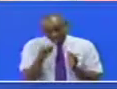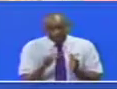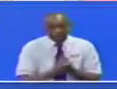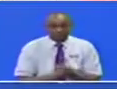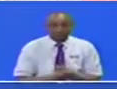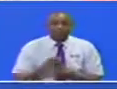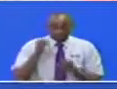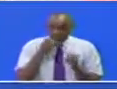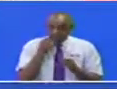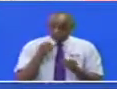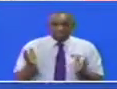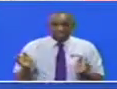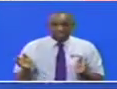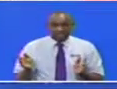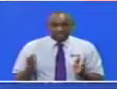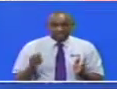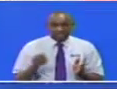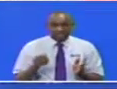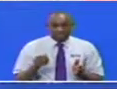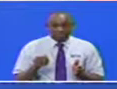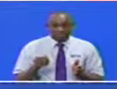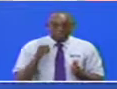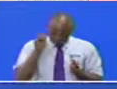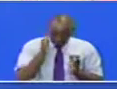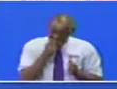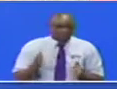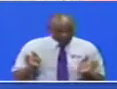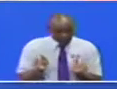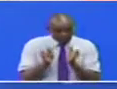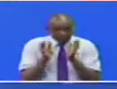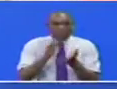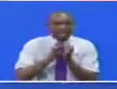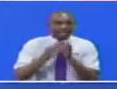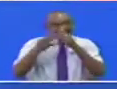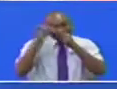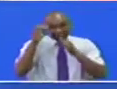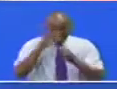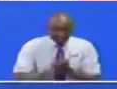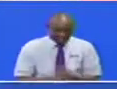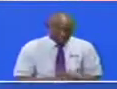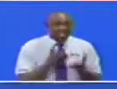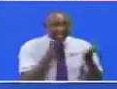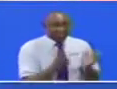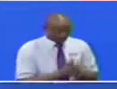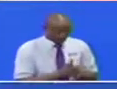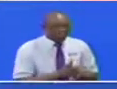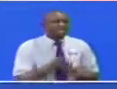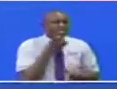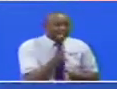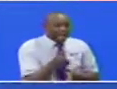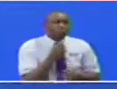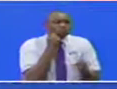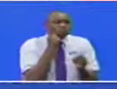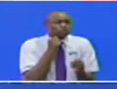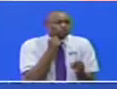tunataka tusukume vile tusukume ifike juu kama 80. Kwa upande mwingine pia, nafasi ambazo